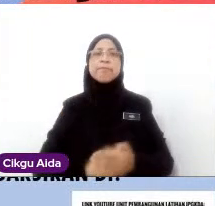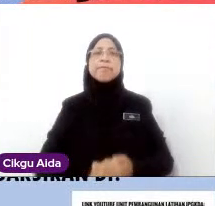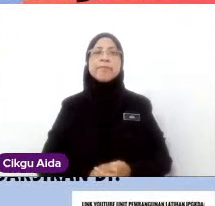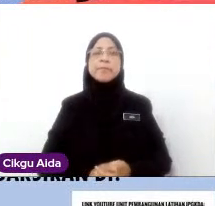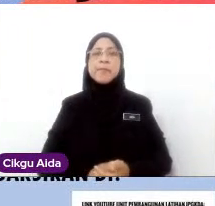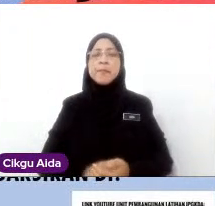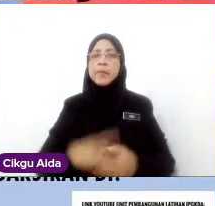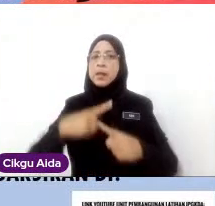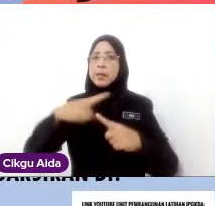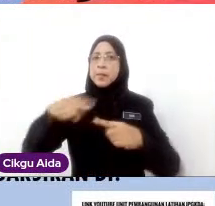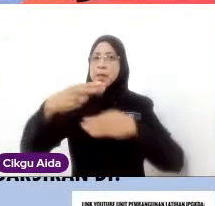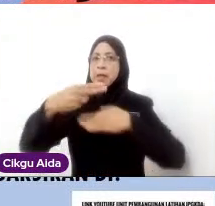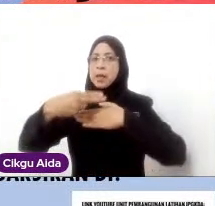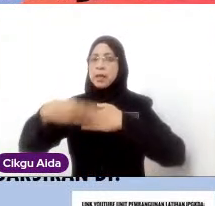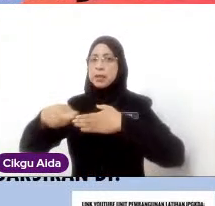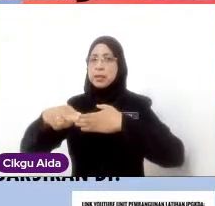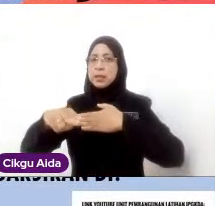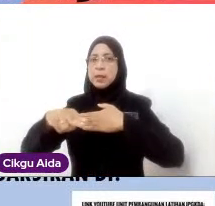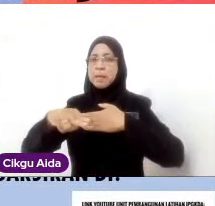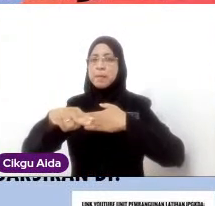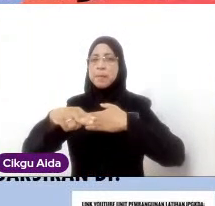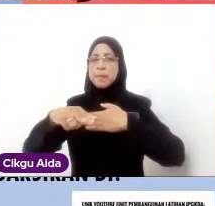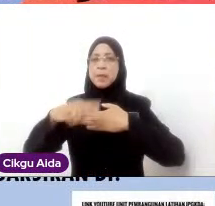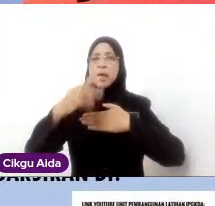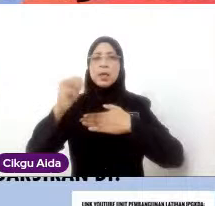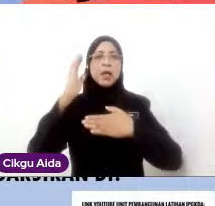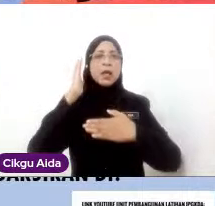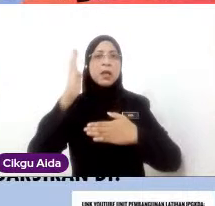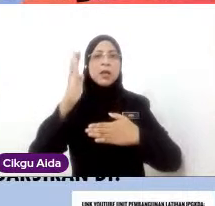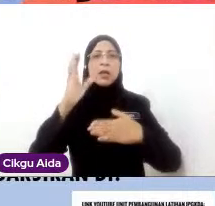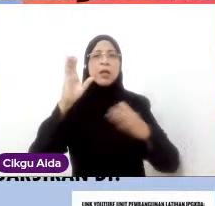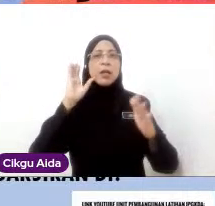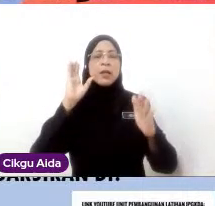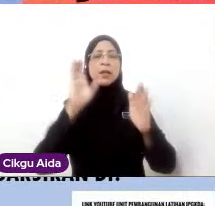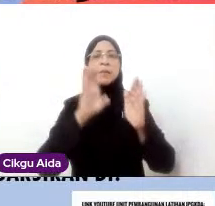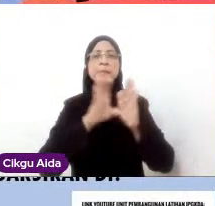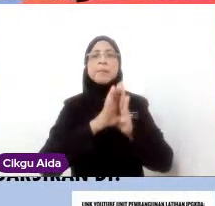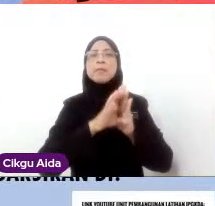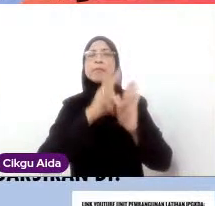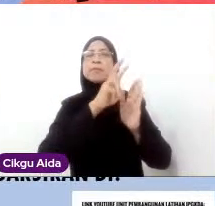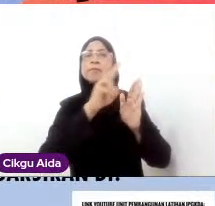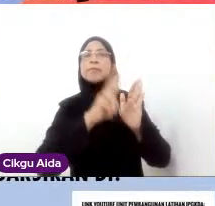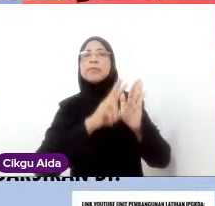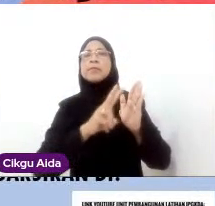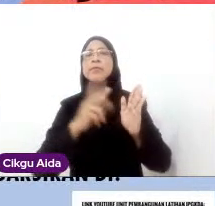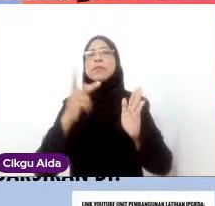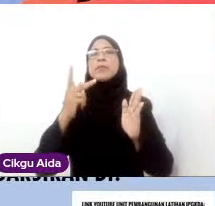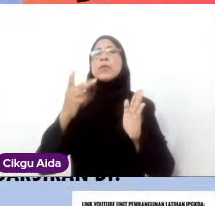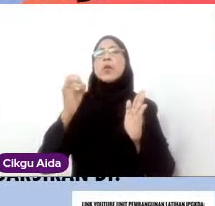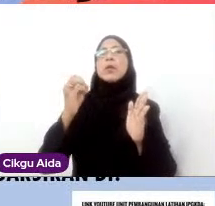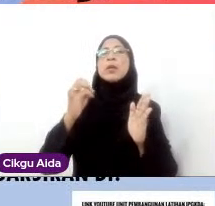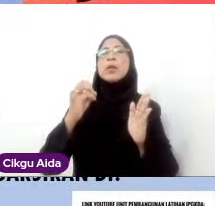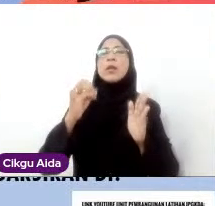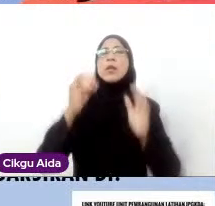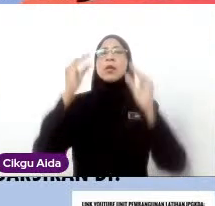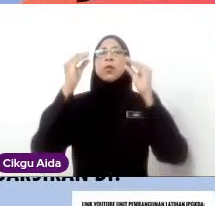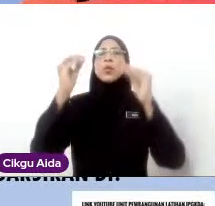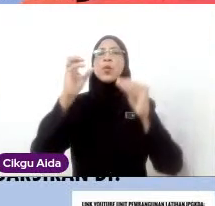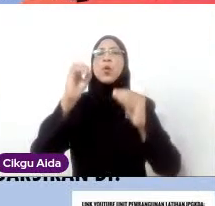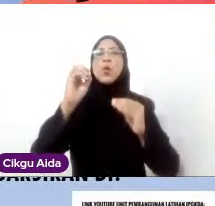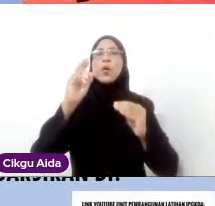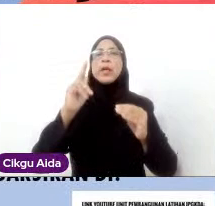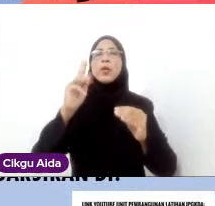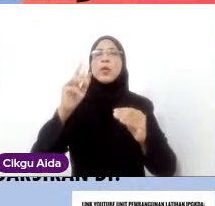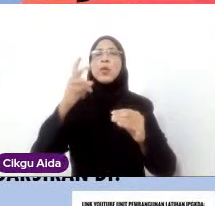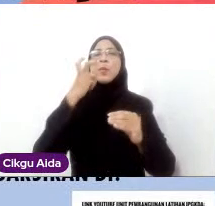Bila dah hantar, koleksi RPH tu akan keluar dekat paparan yang macam ni. Okay, jadi impak dia adalah sekarang ni guru